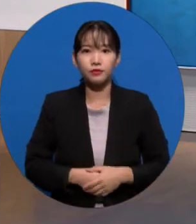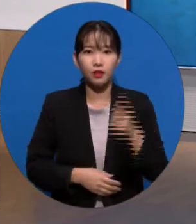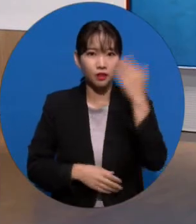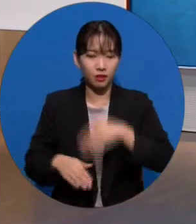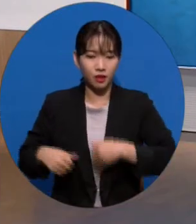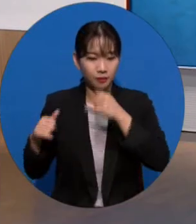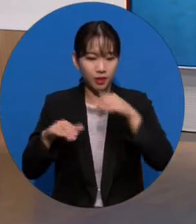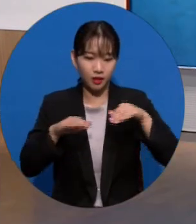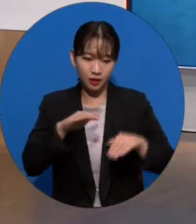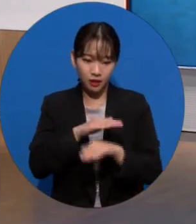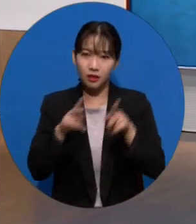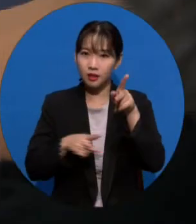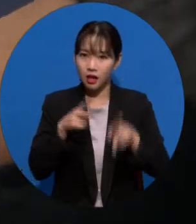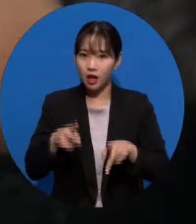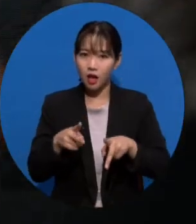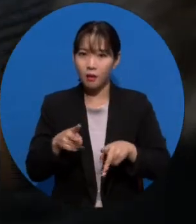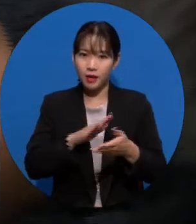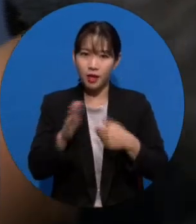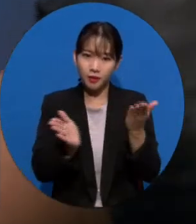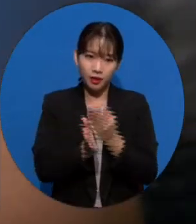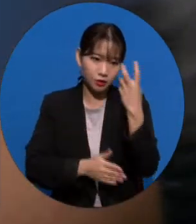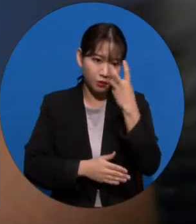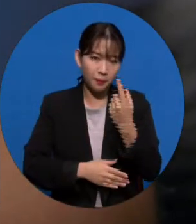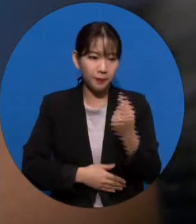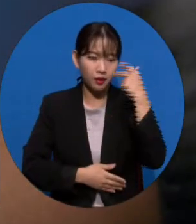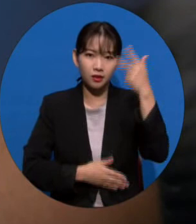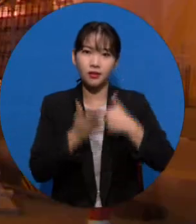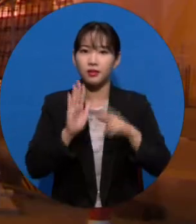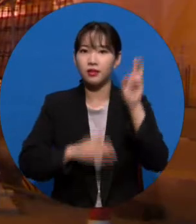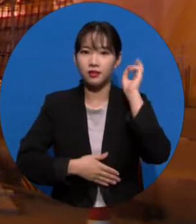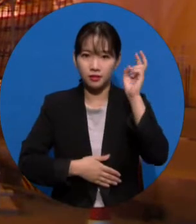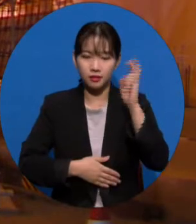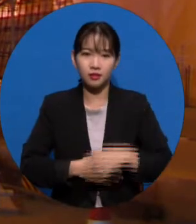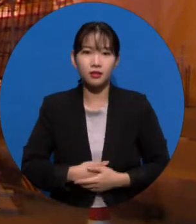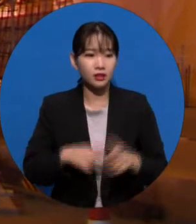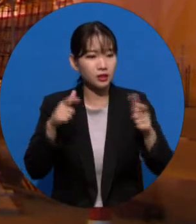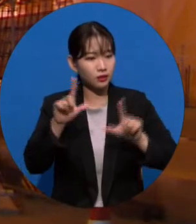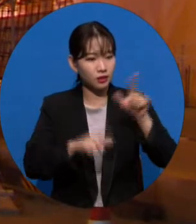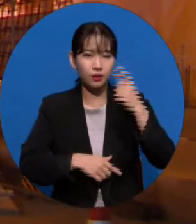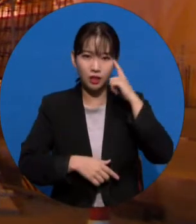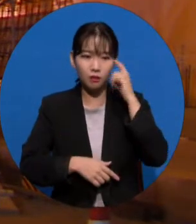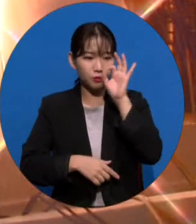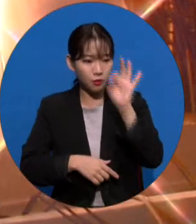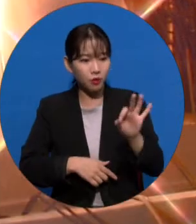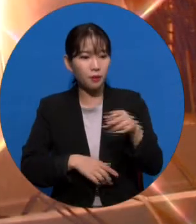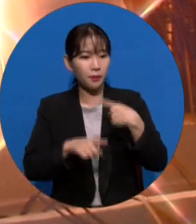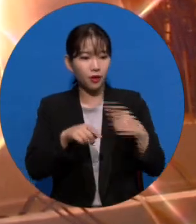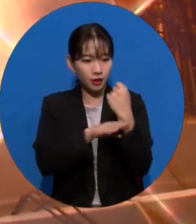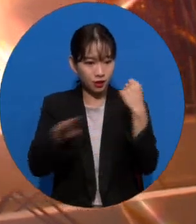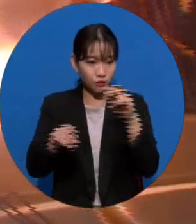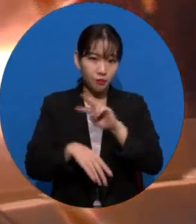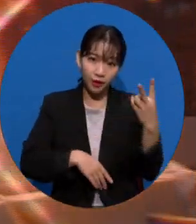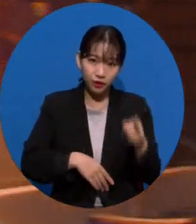여수 남의 간 해도 터널 사업의 예타 결과는 빠르면 다음주 중에 발표될 예정이며 지역 실정을 감안한 예타 평가 기준의